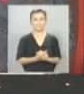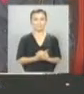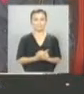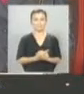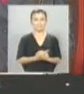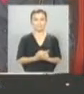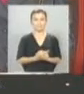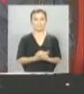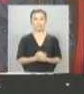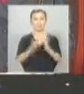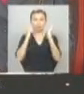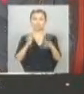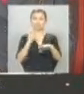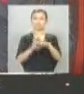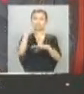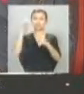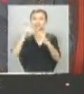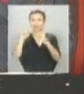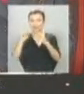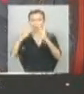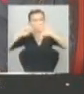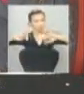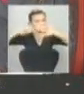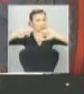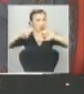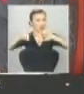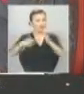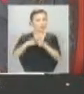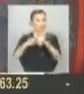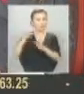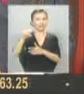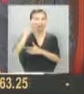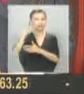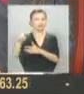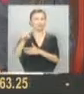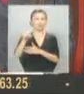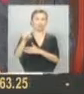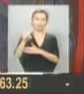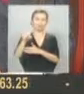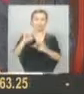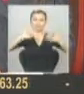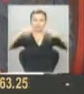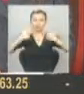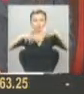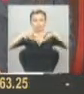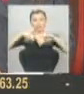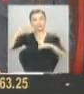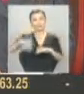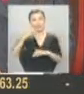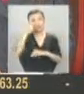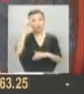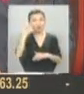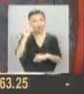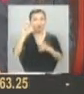ขณะที่ผู้สันทัดกรณีในอังกฤษก็ออกมาวิเคราะห์นะคะว่าสาเหตุที่อังกฤษไม่ได้เป็นเจ้าภาพฟุตบอลโลกในปี2018สาเหตุหนึ่งเนื่องมา